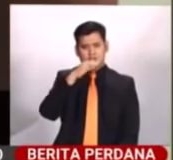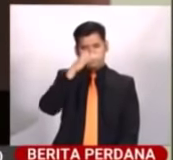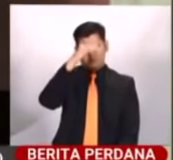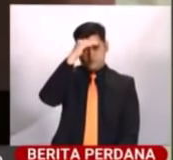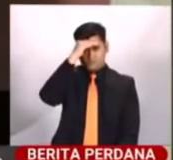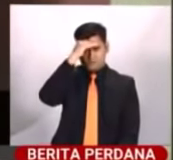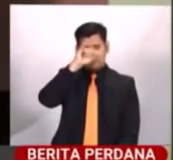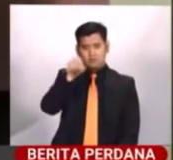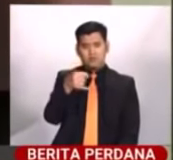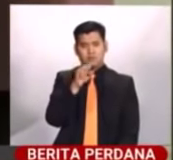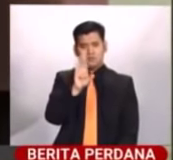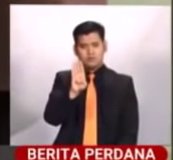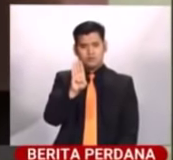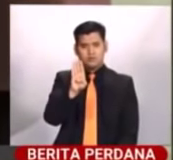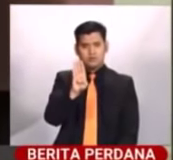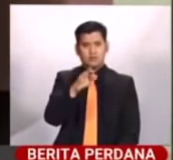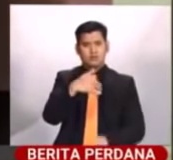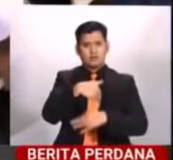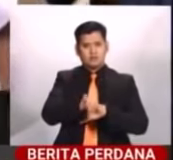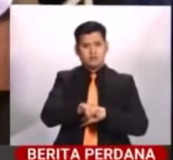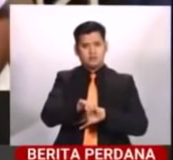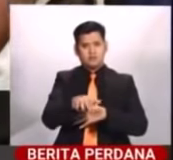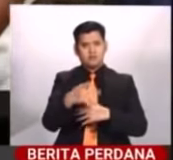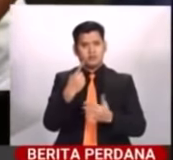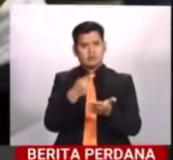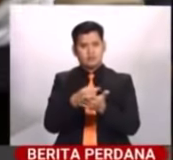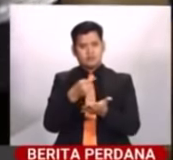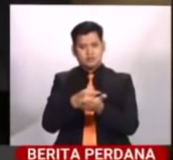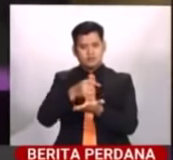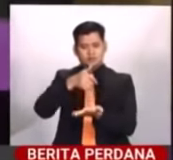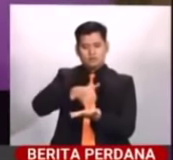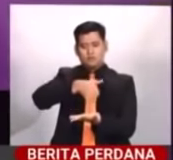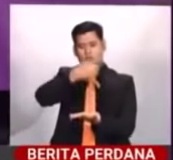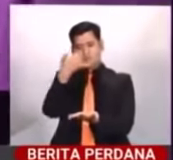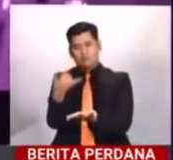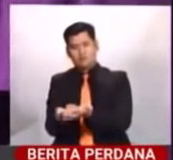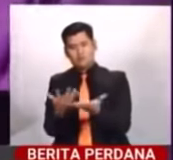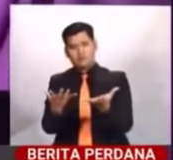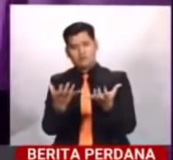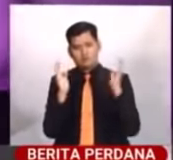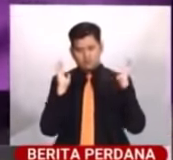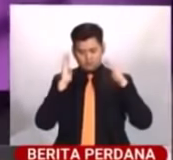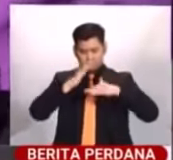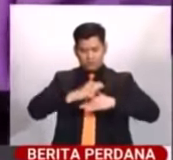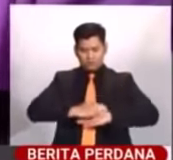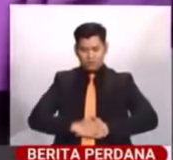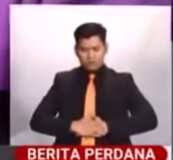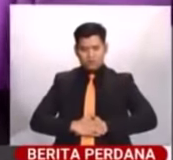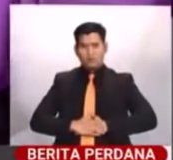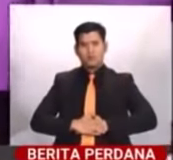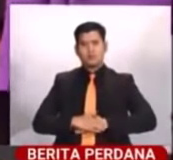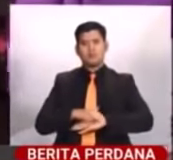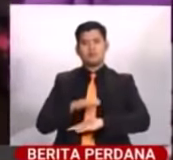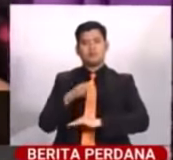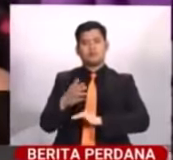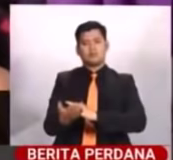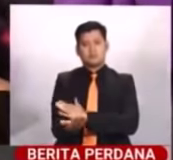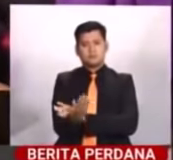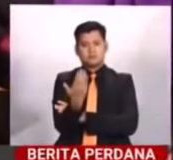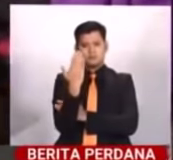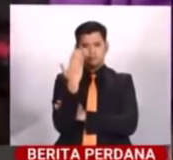hingga 24 Januari lalu selepas tiba-tiba rebah ketika hendak menunaikan solat subuh.